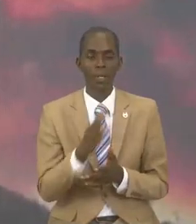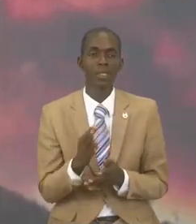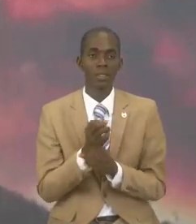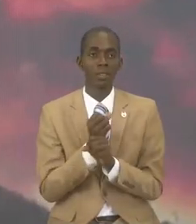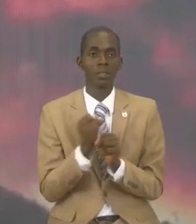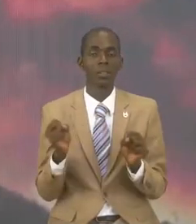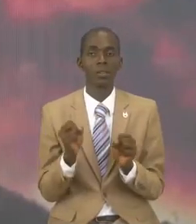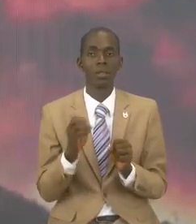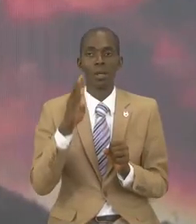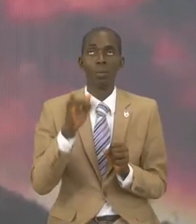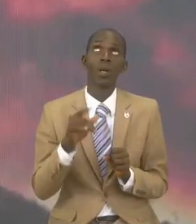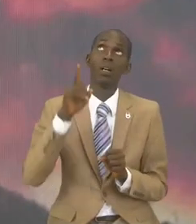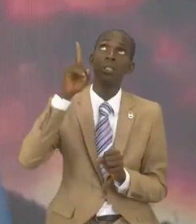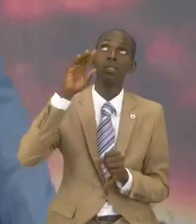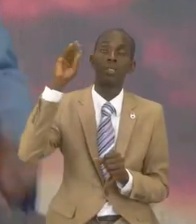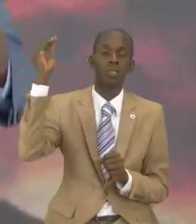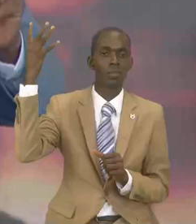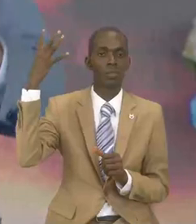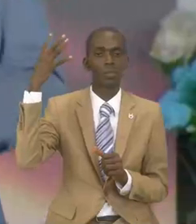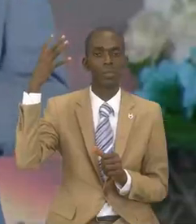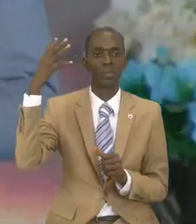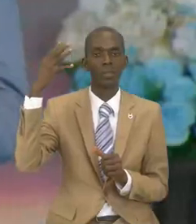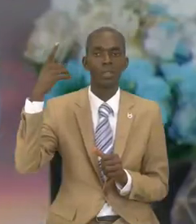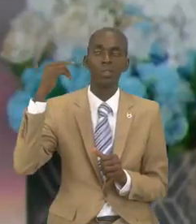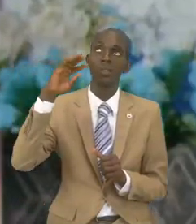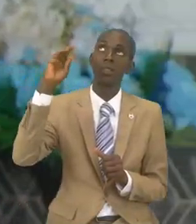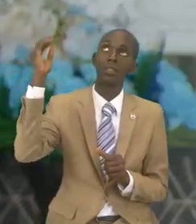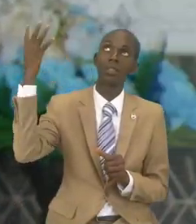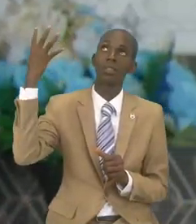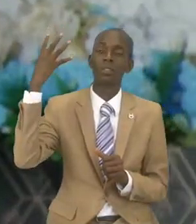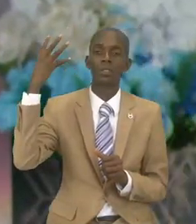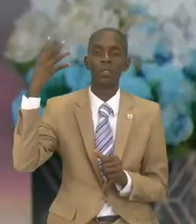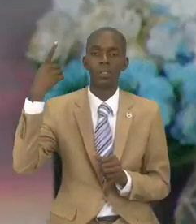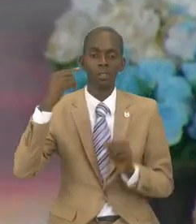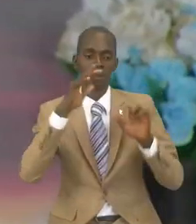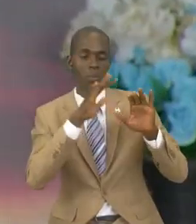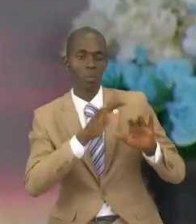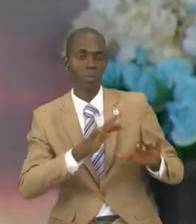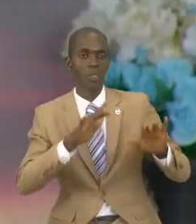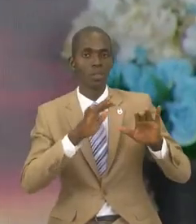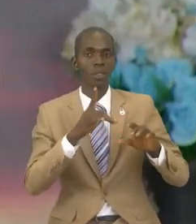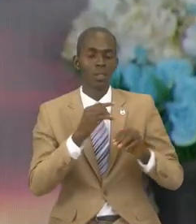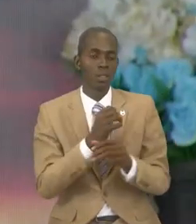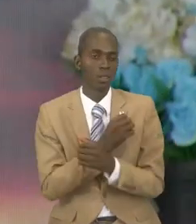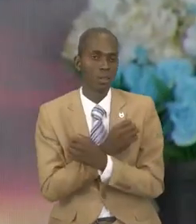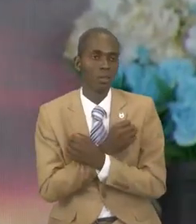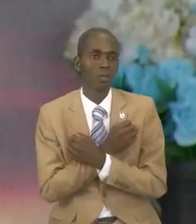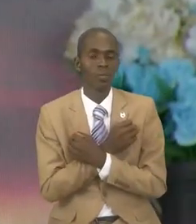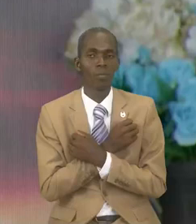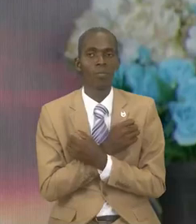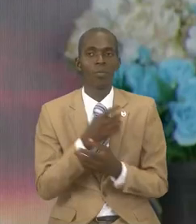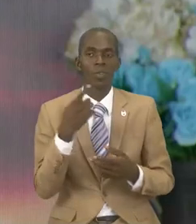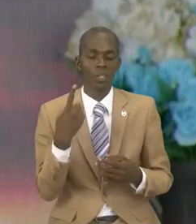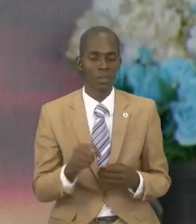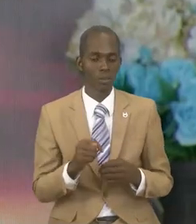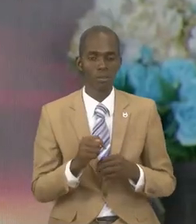Afin que justifiés par sa grâce, nous devenions. Afin que justifiés par sa grâce,